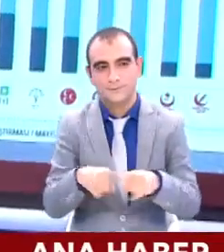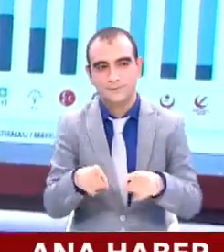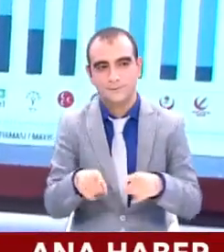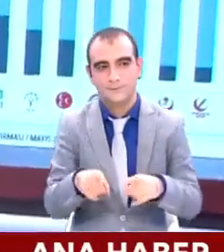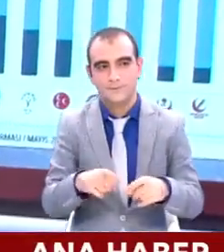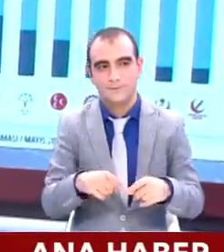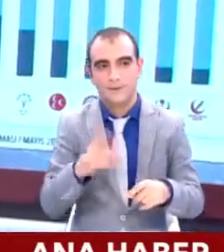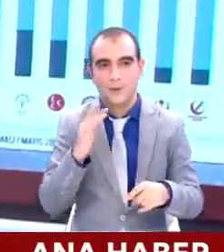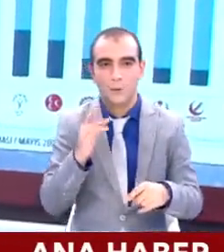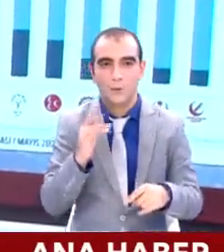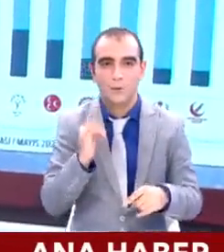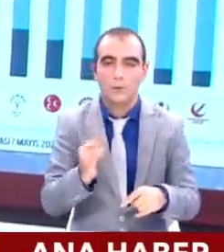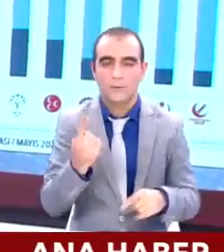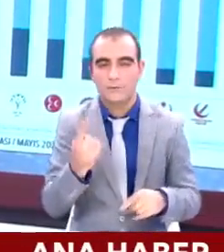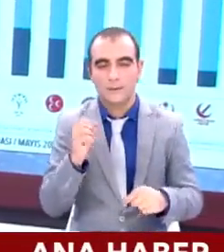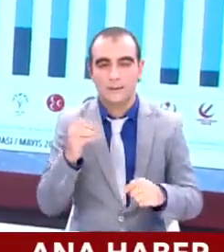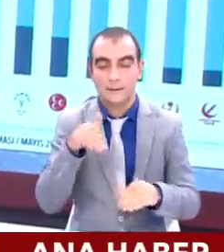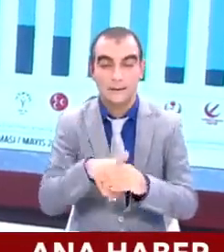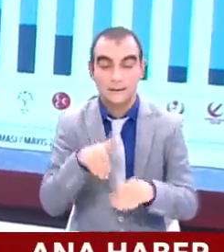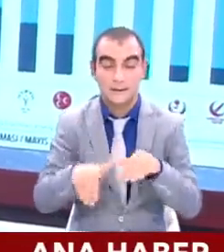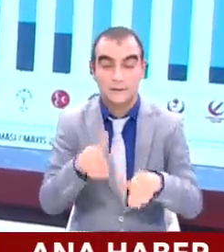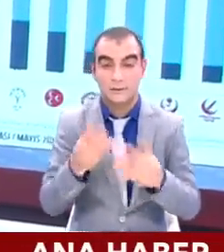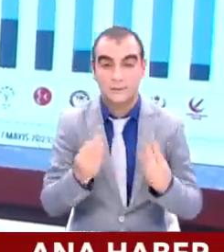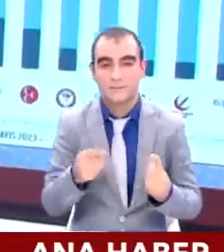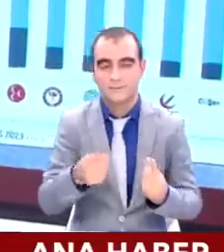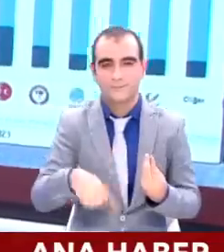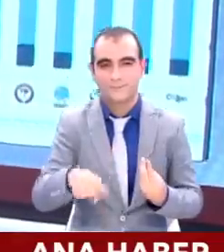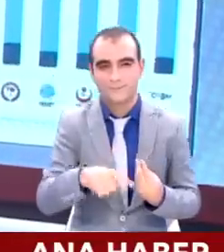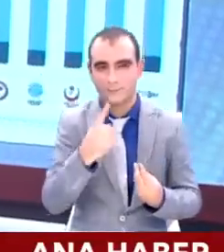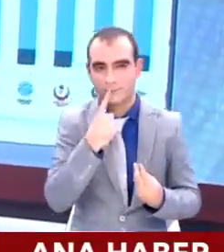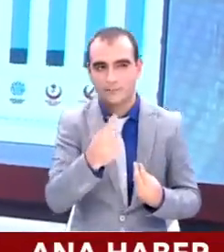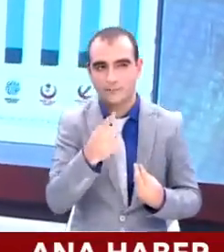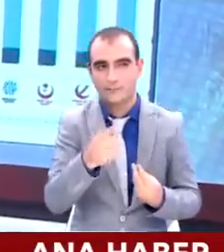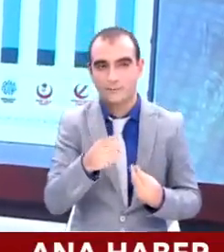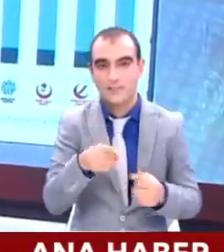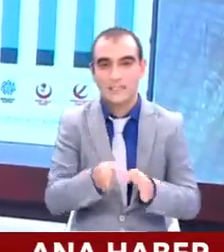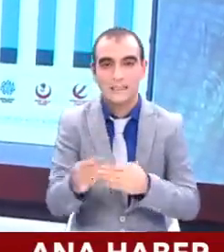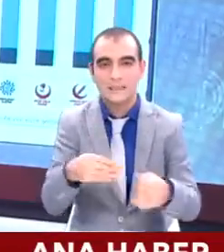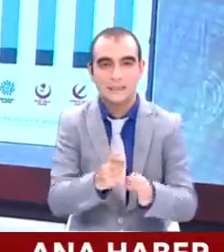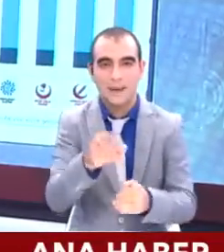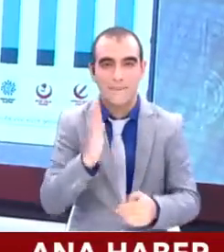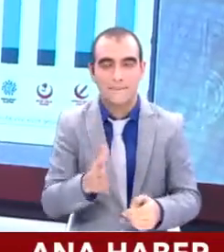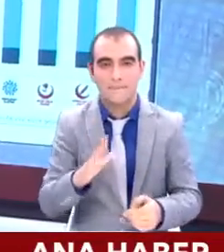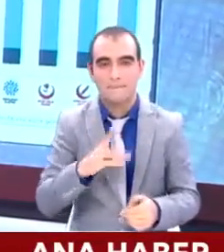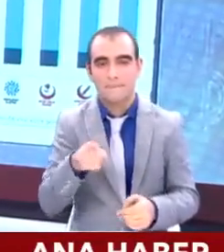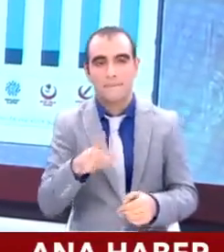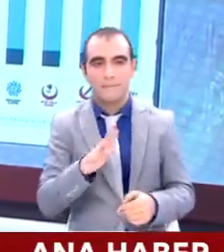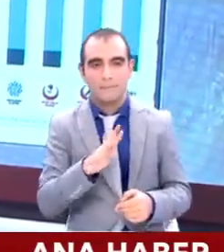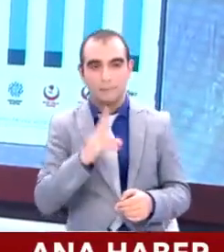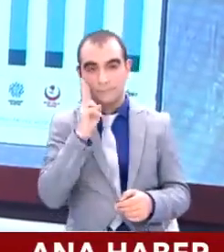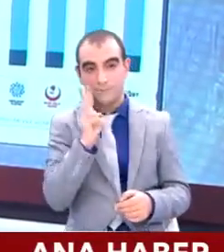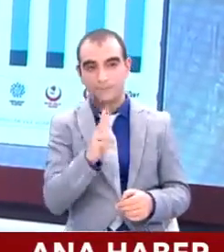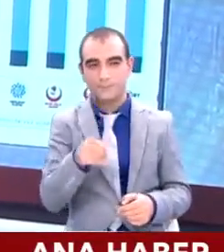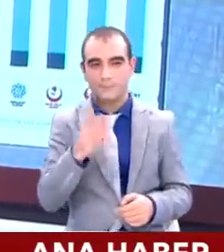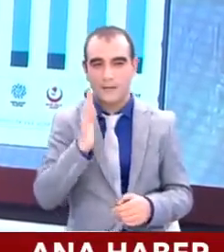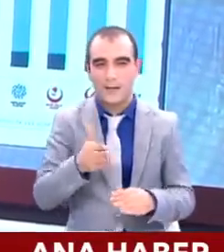çekişmeli bir seçim olacak Bu arada kamuoyu yoklamaları çok belirleyici değildir Çünkü sapma payları çok fazladır Dolayısıyla Bakacağız göreceğiz